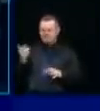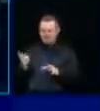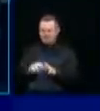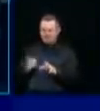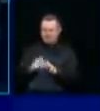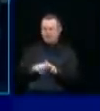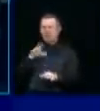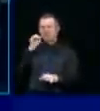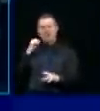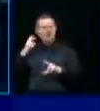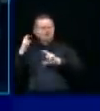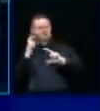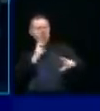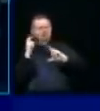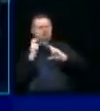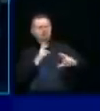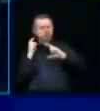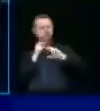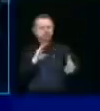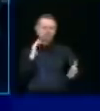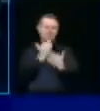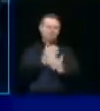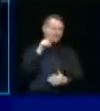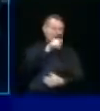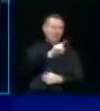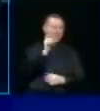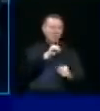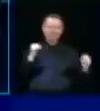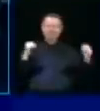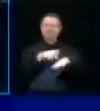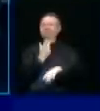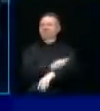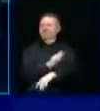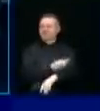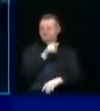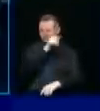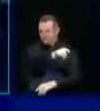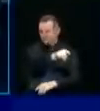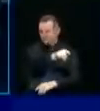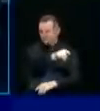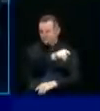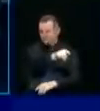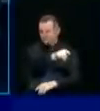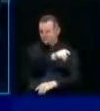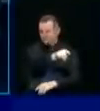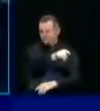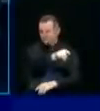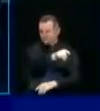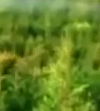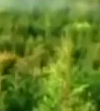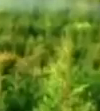массовой вакцинации, так как это то население, которое нам нужно вакцинировать.